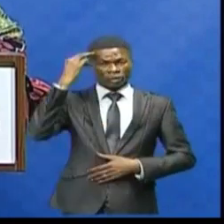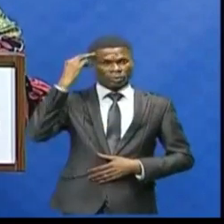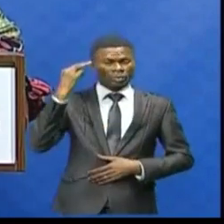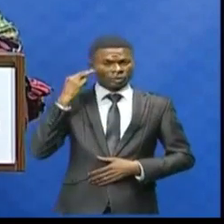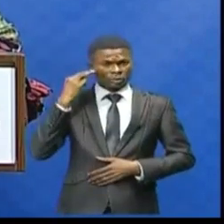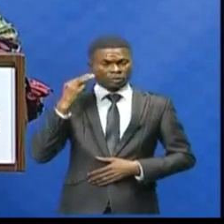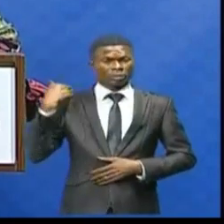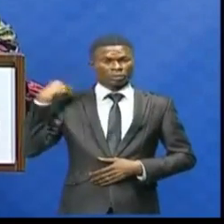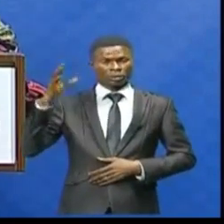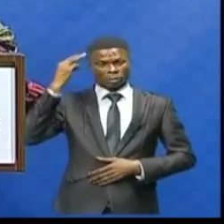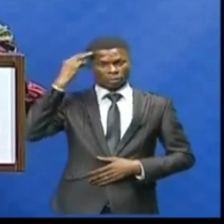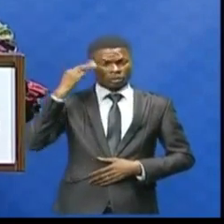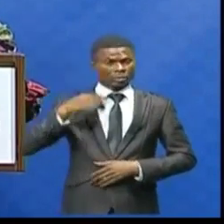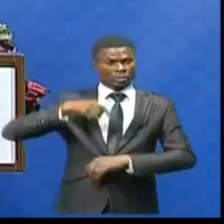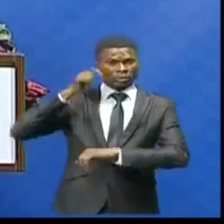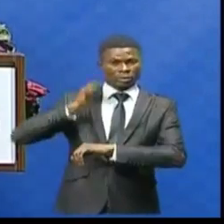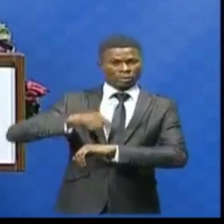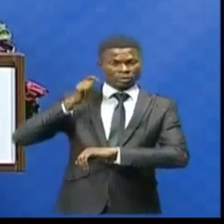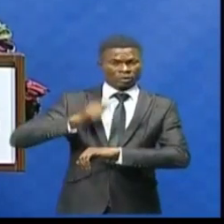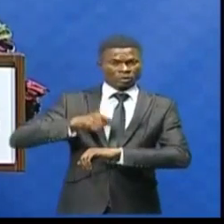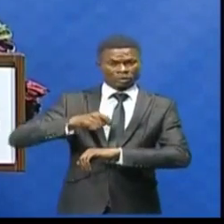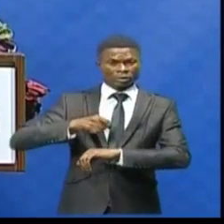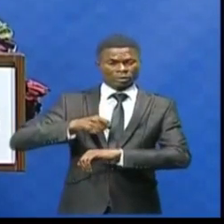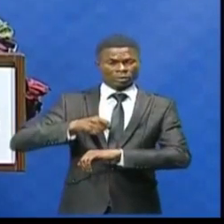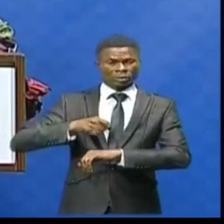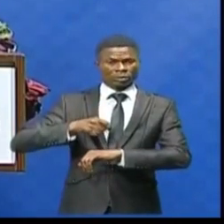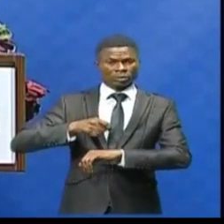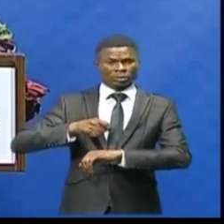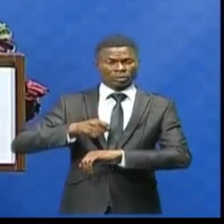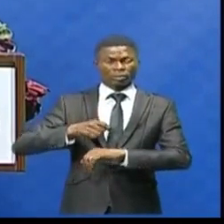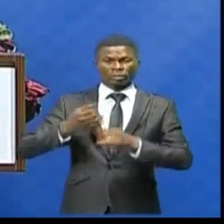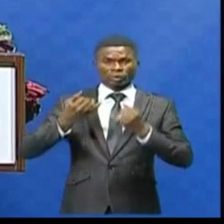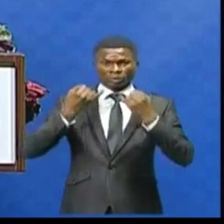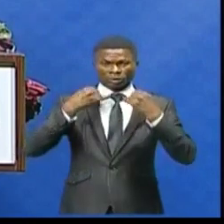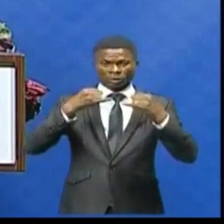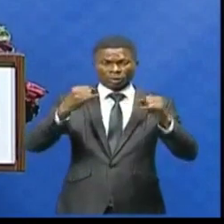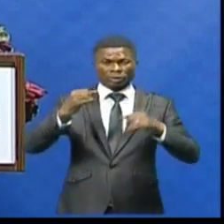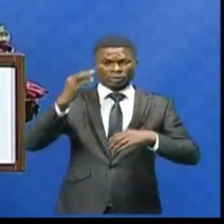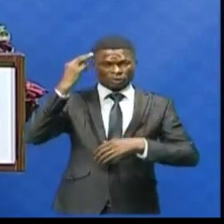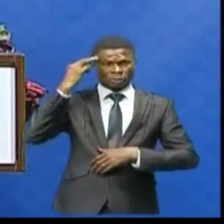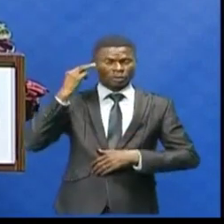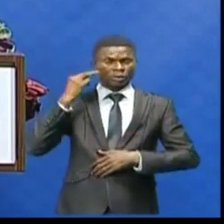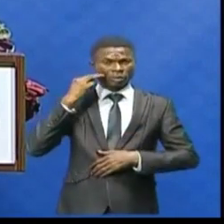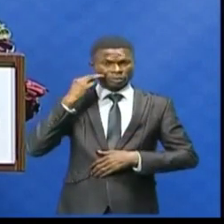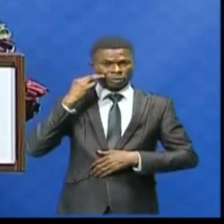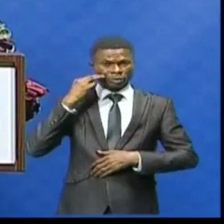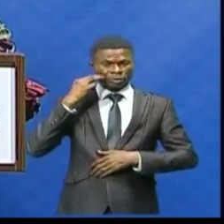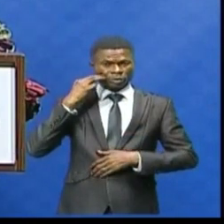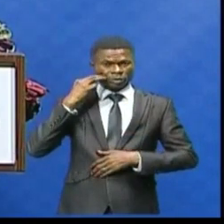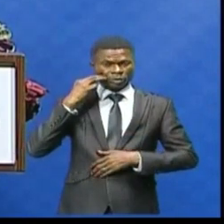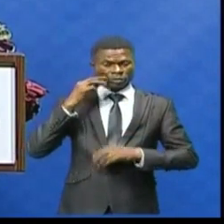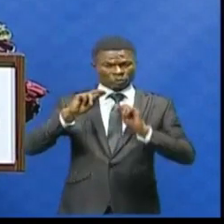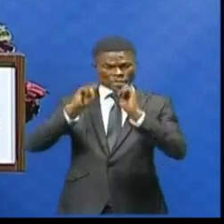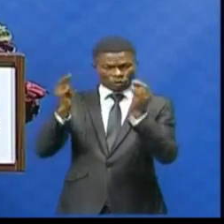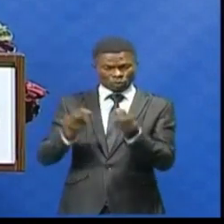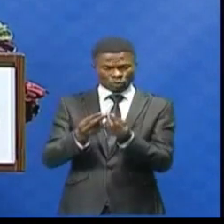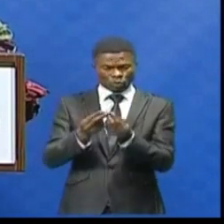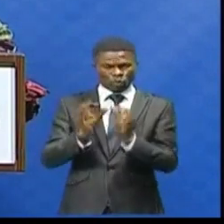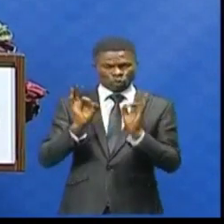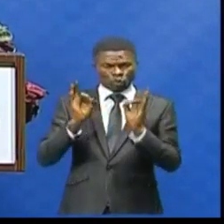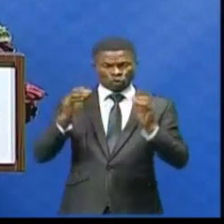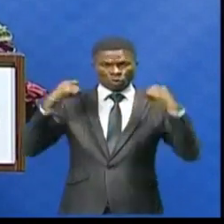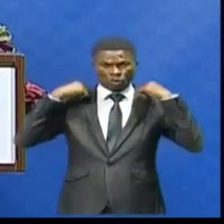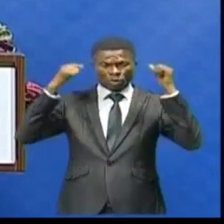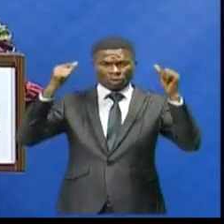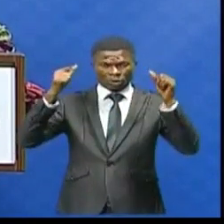ministre de la Justice et garde de Sceaux a informé les conseils sur un nouveau type de manditisme qui